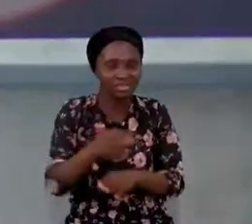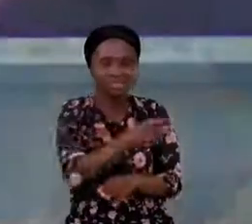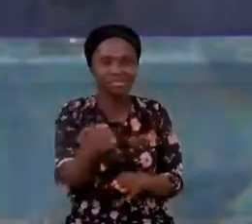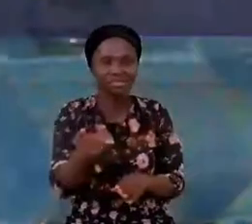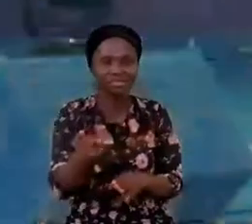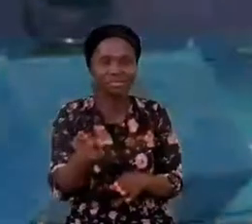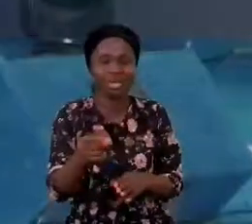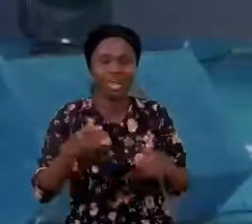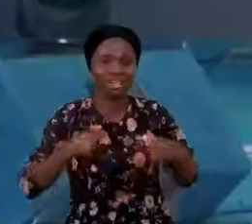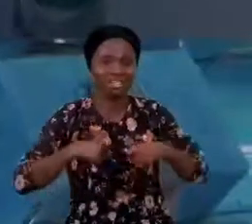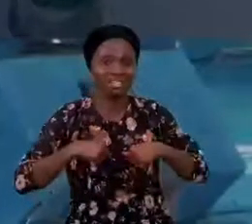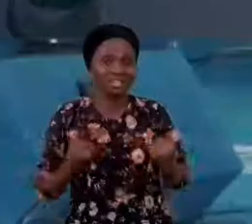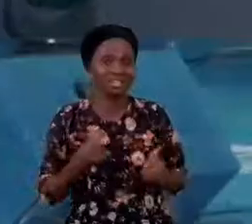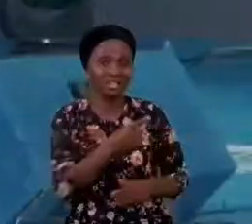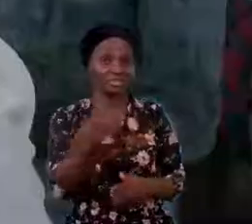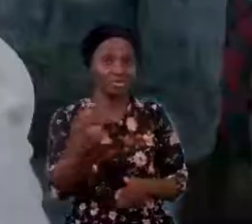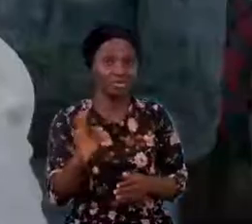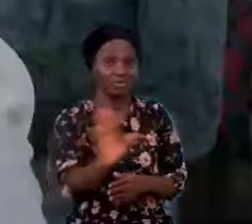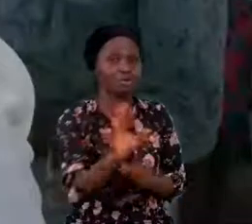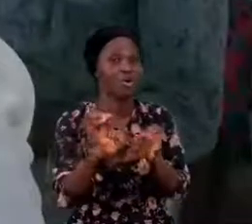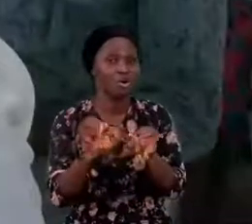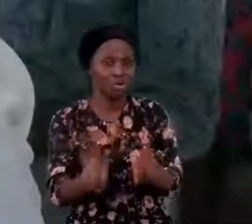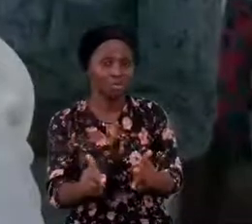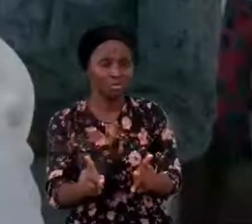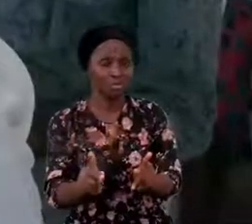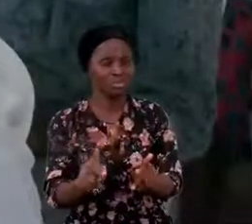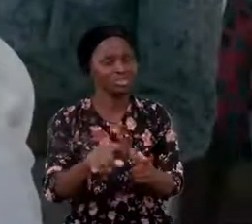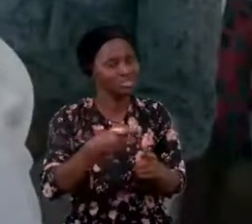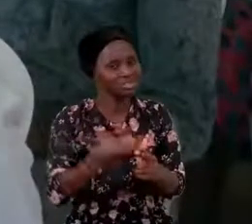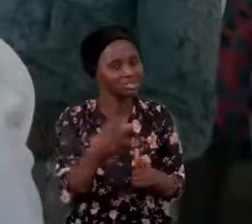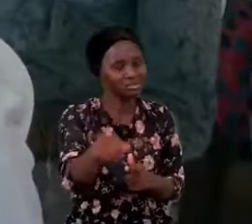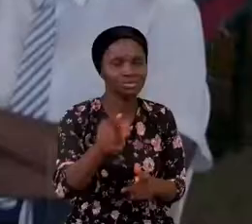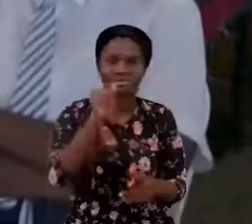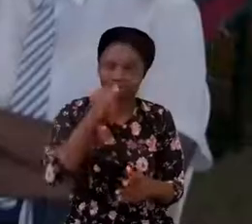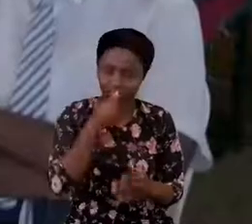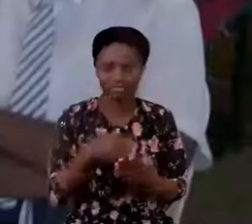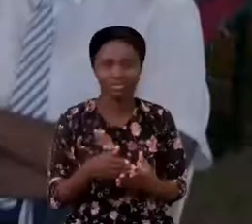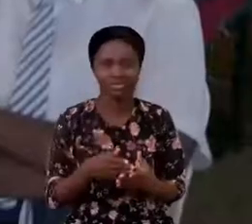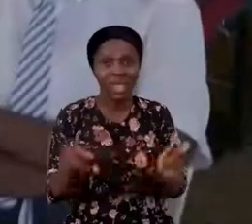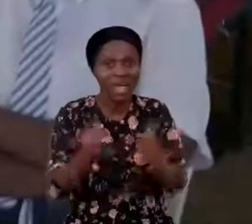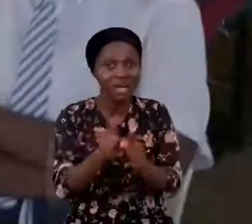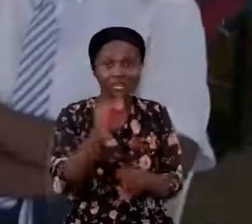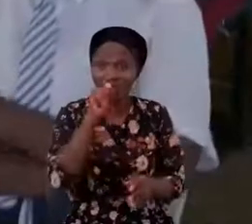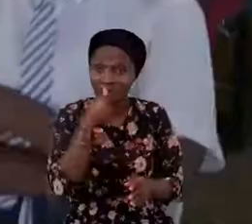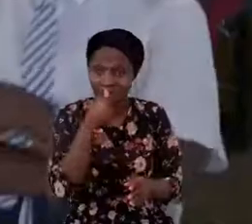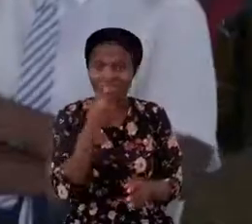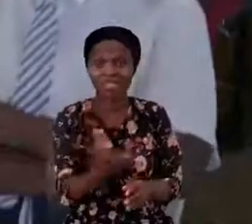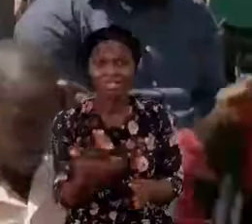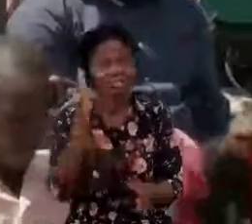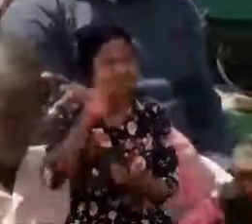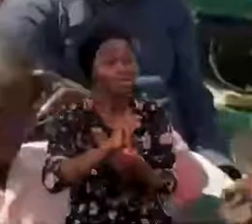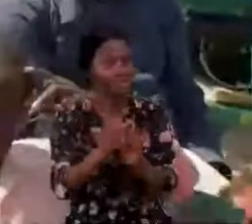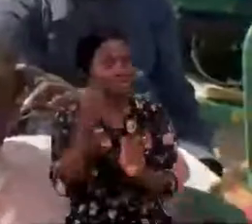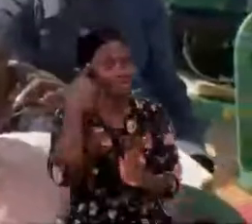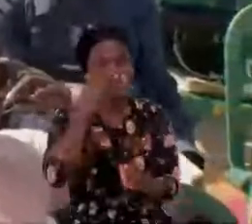tu persévères, les choses vont changer pour le meilleur dans ma vie. Dans